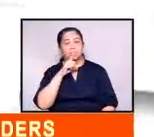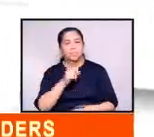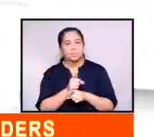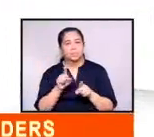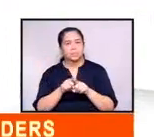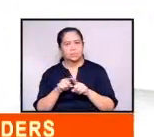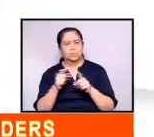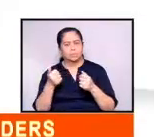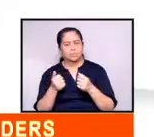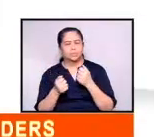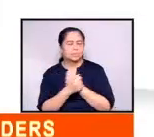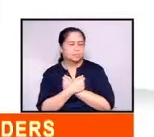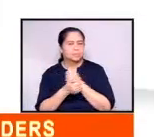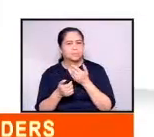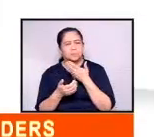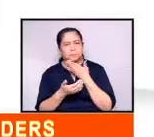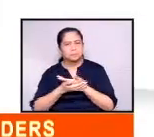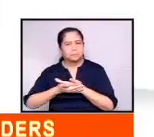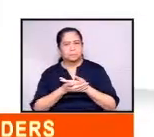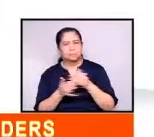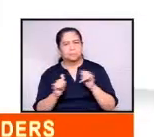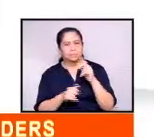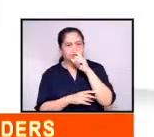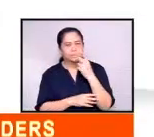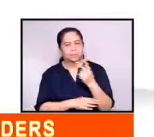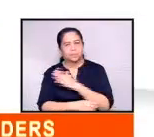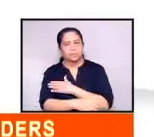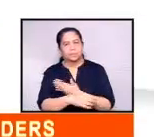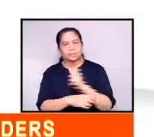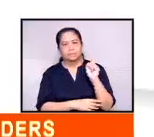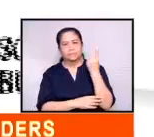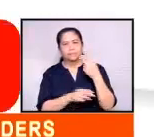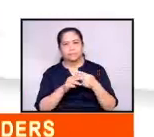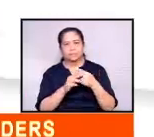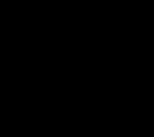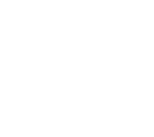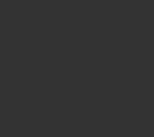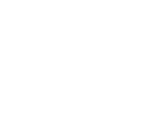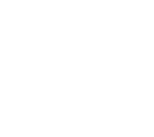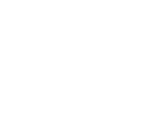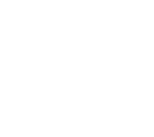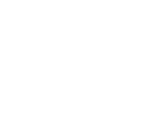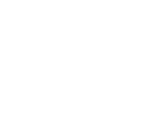daw siyang isang adobo-loving baby na naman ito gaya ng 2 taong gulang nilang panganay na si Archie.